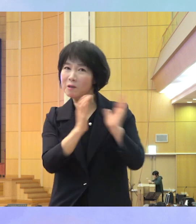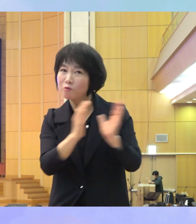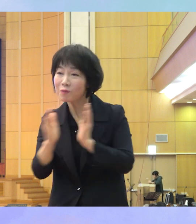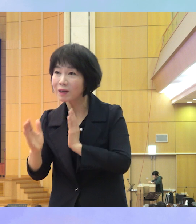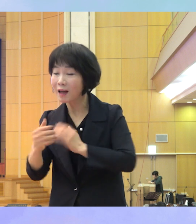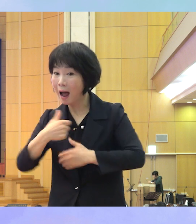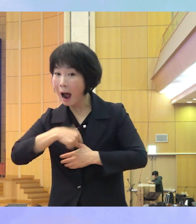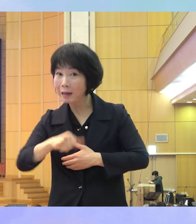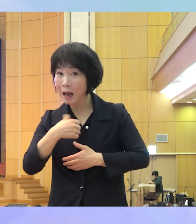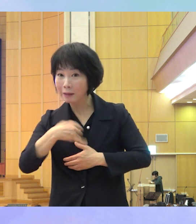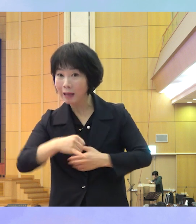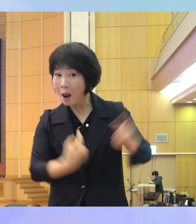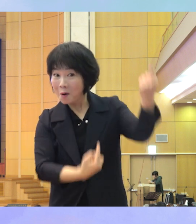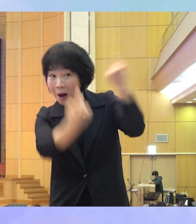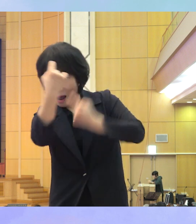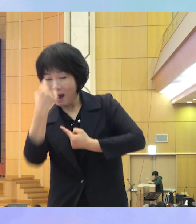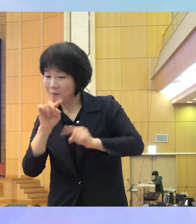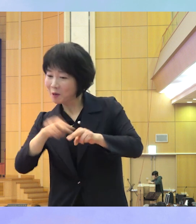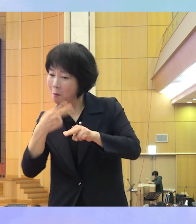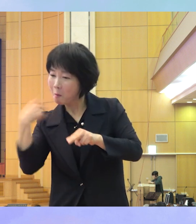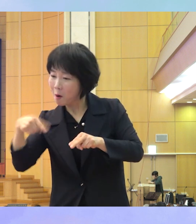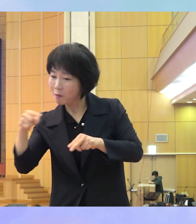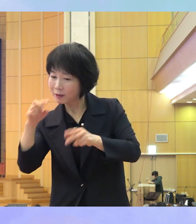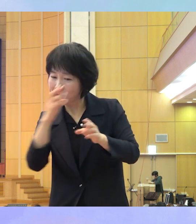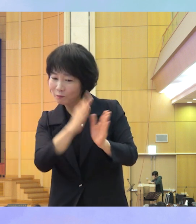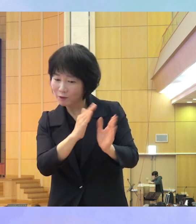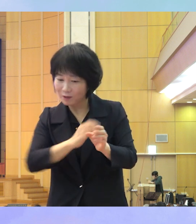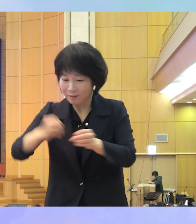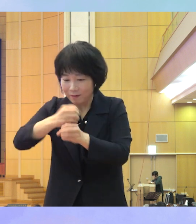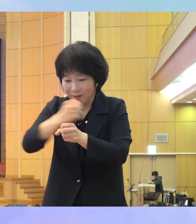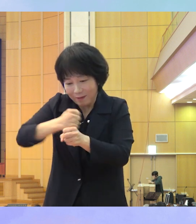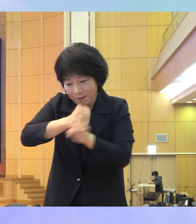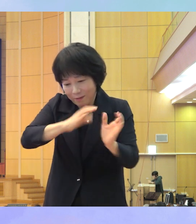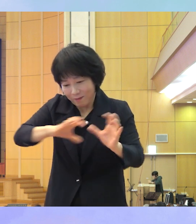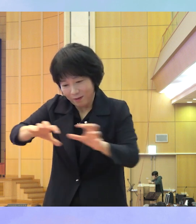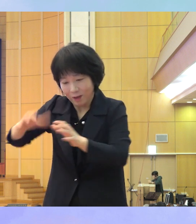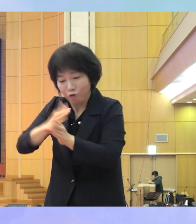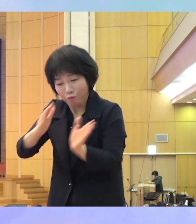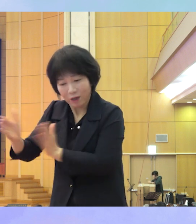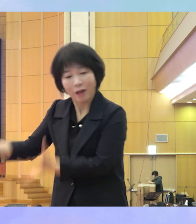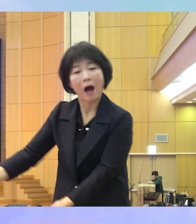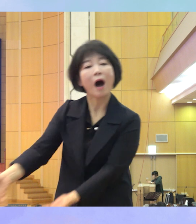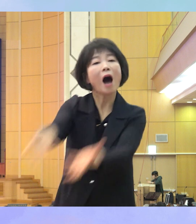이런 미리 얼마나 준비해놓고 다 비닐 봉지에 하나하나 싸가지고.